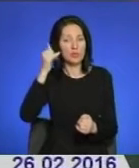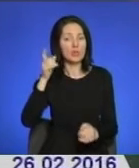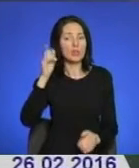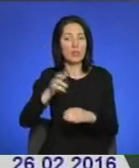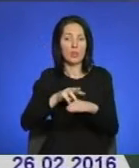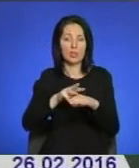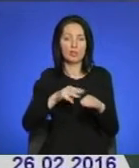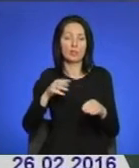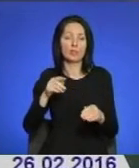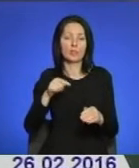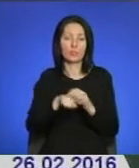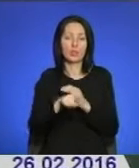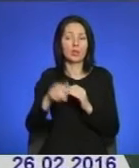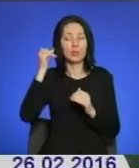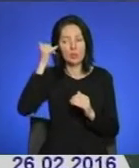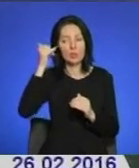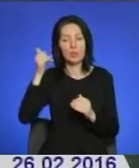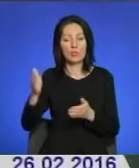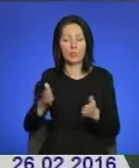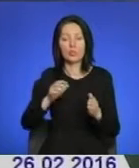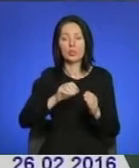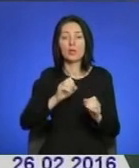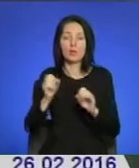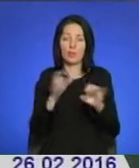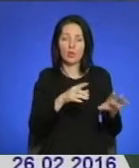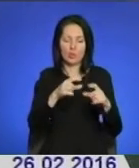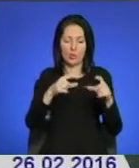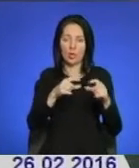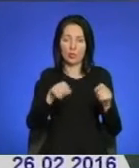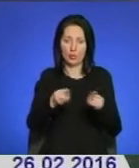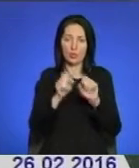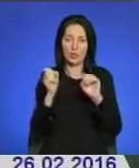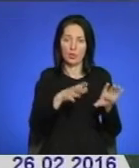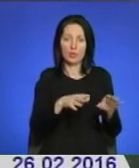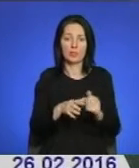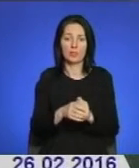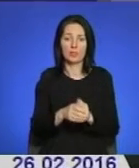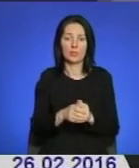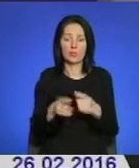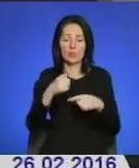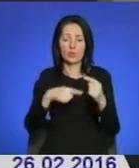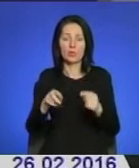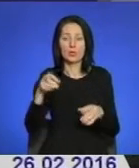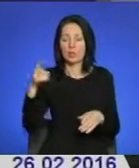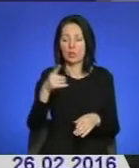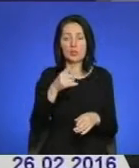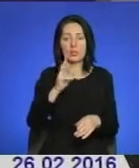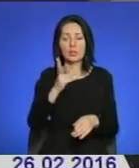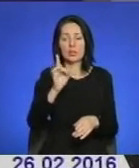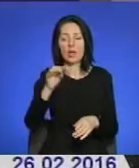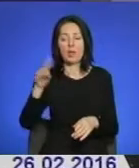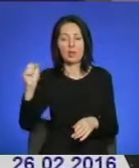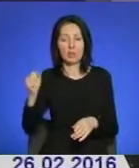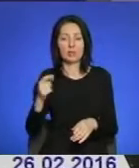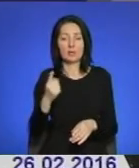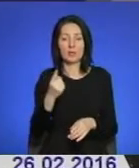хати. Телефон по дорозі викинули, карточку теж. Ми приїхали тим таксі назад в Кремний центр. Першою зачіпкою у розкритті